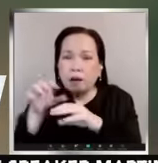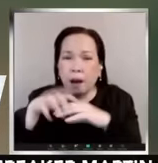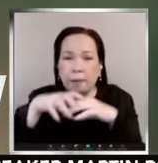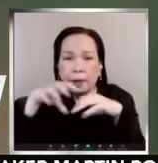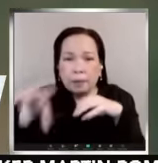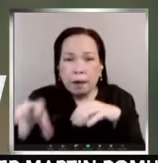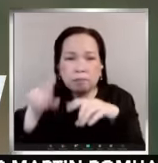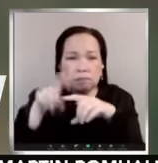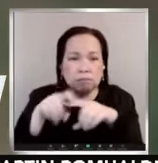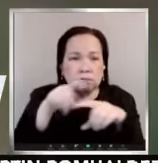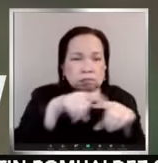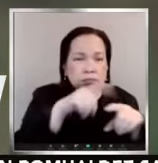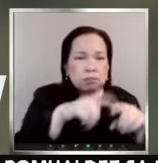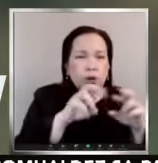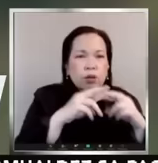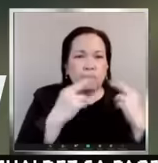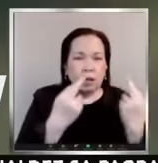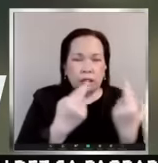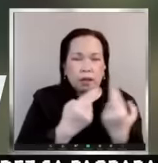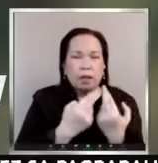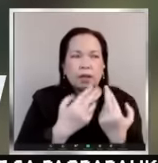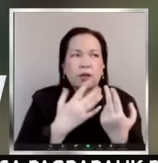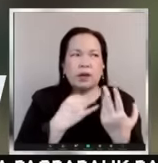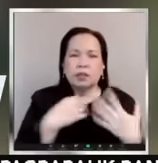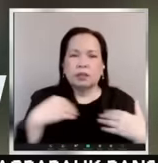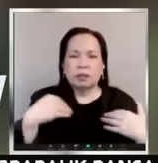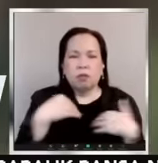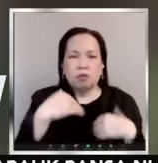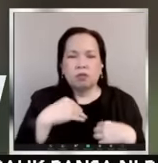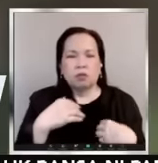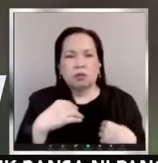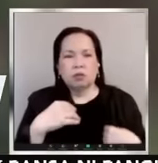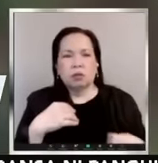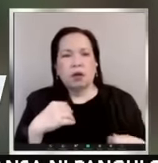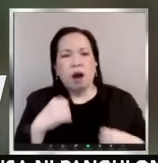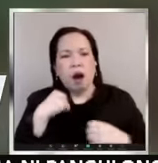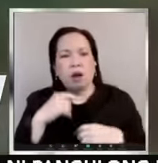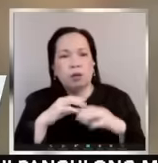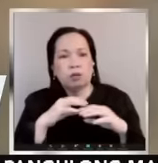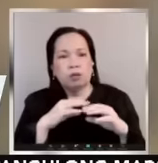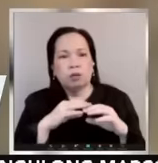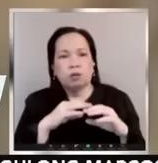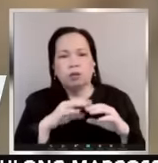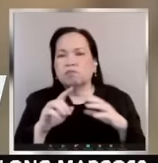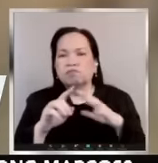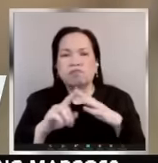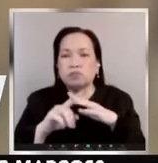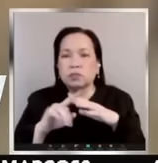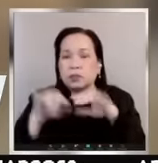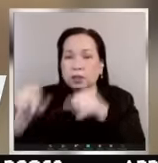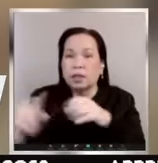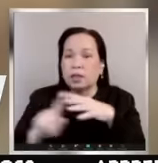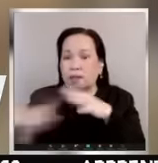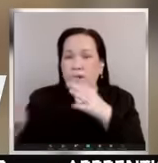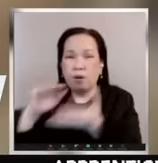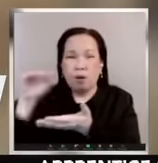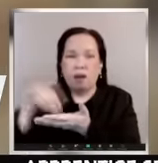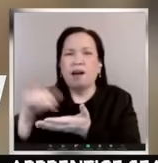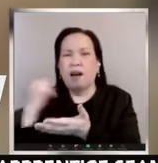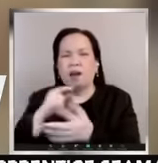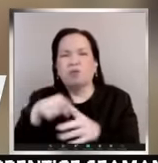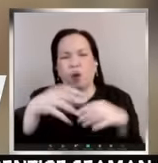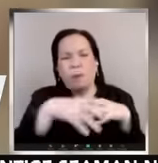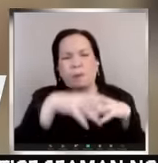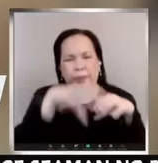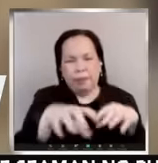mga relatives kasi ayaw po nilang tumira sa mga evacuation center. Tulong-tulong din ang mga residente pati mga pulis, bumbero